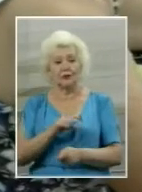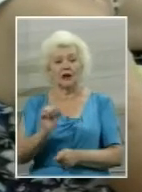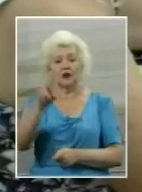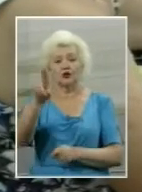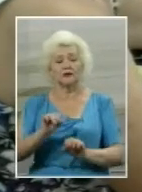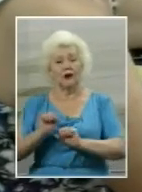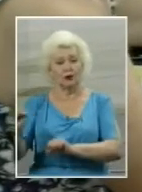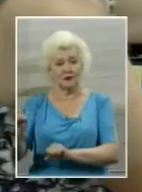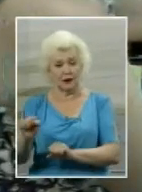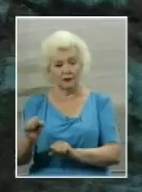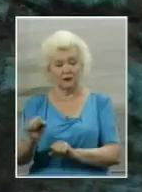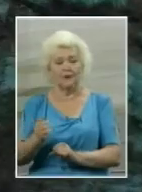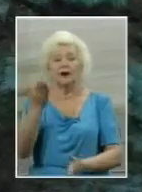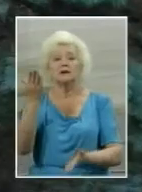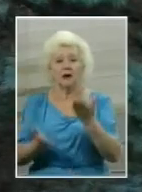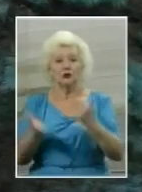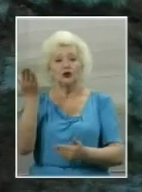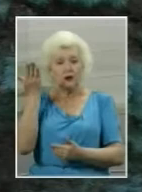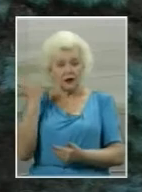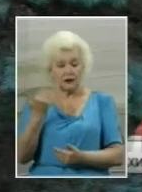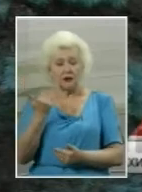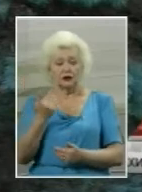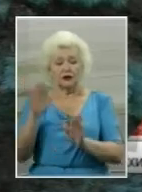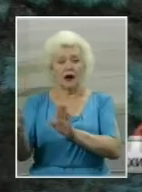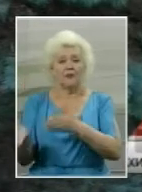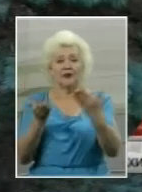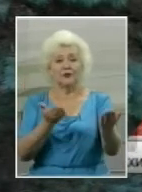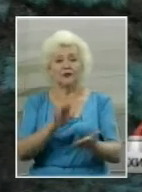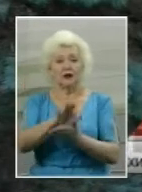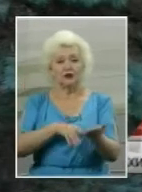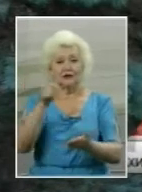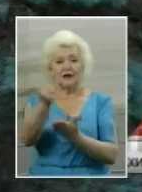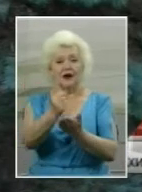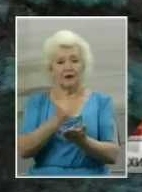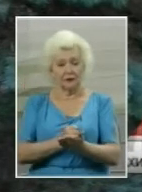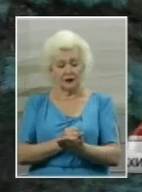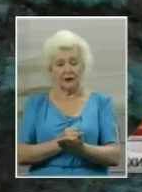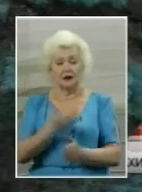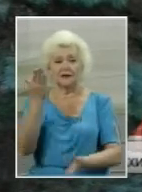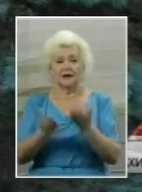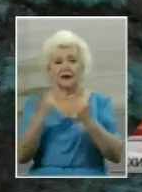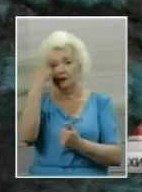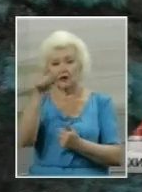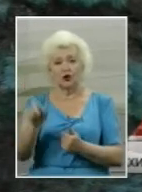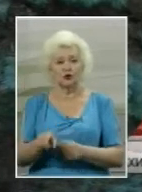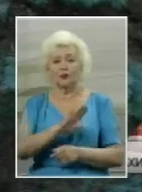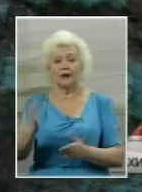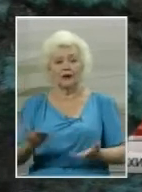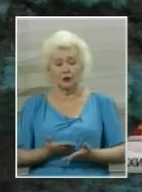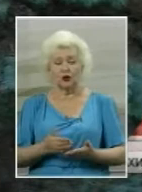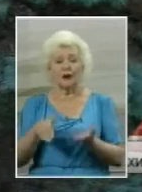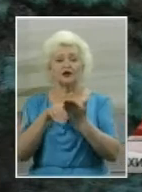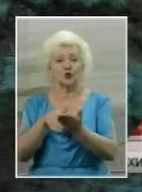соціального захисту. Якщо раніше при подачі заяви і декларації, якщо особа не проживала, то